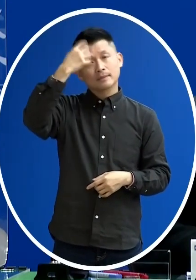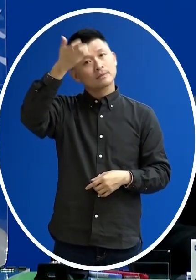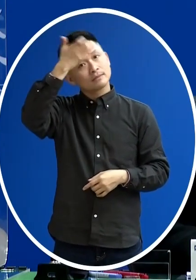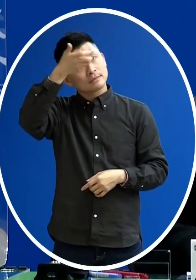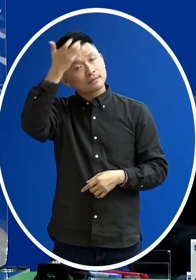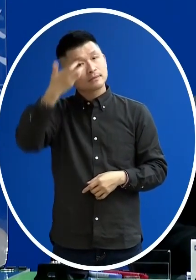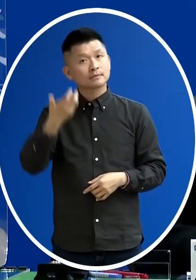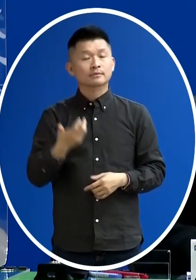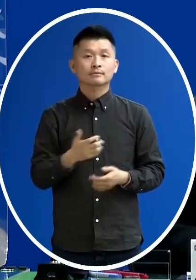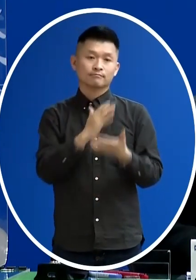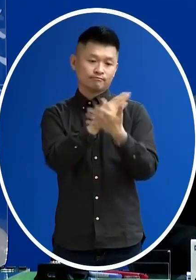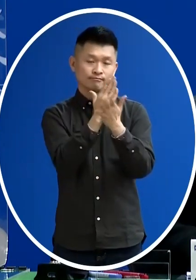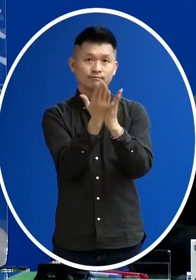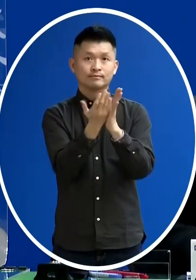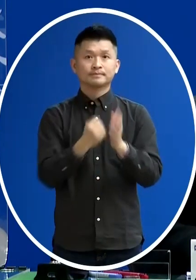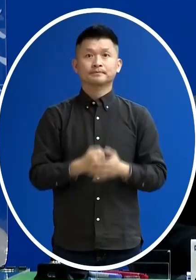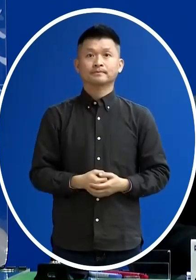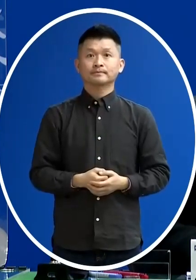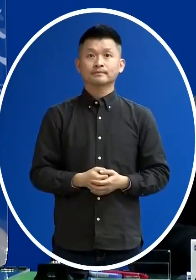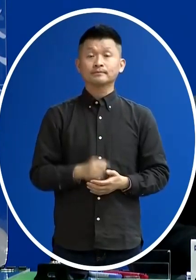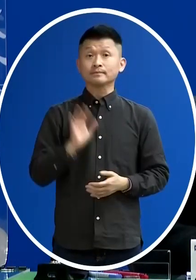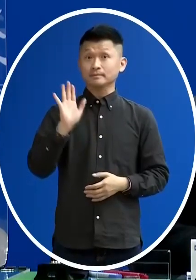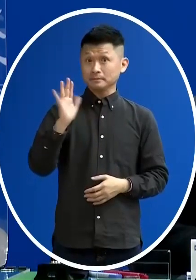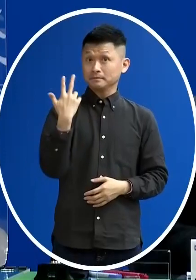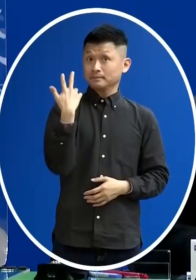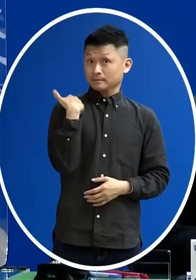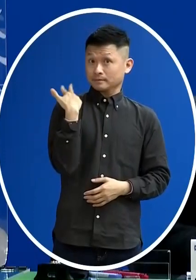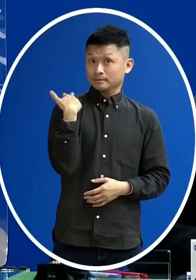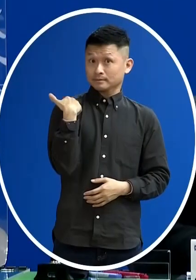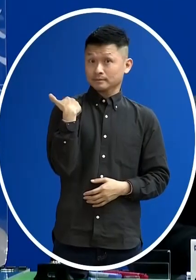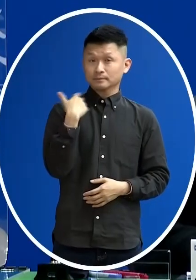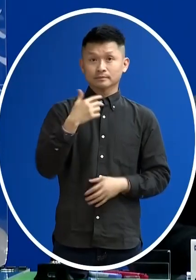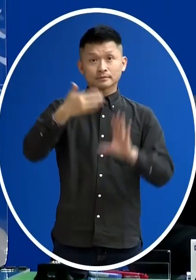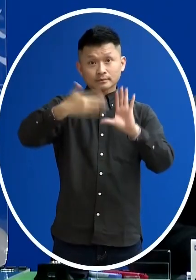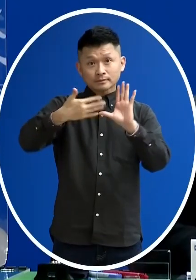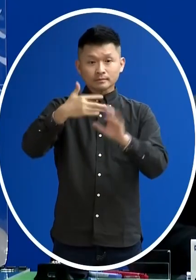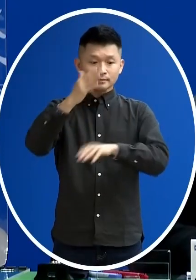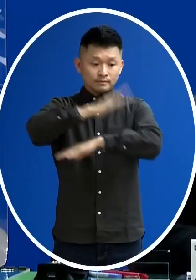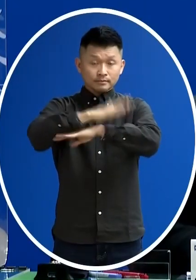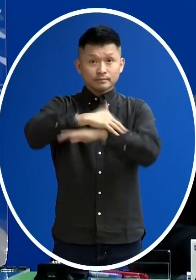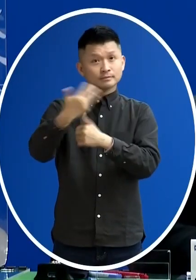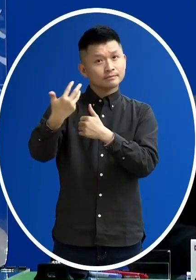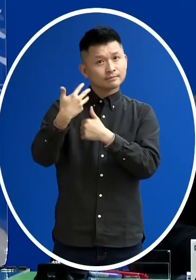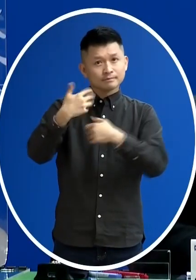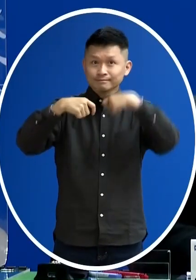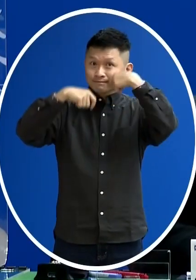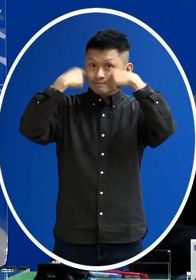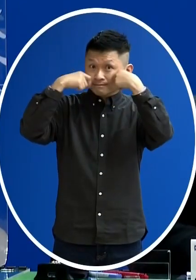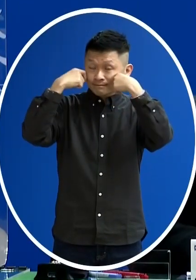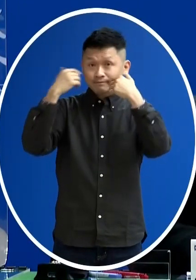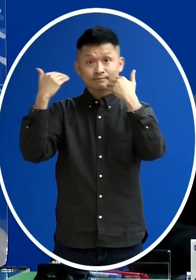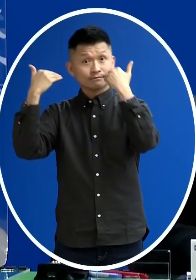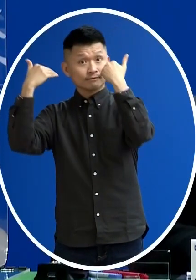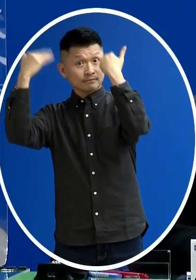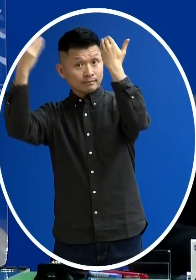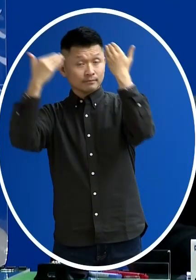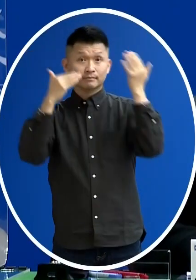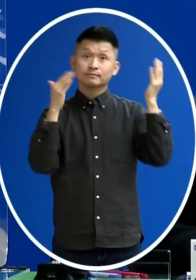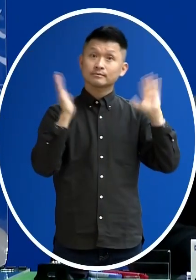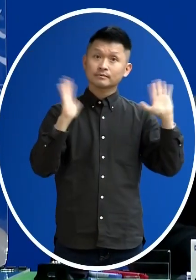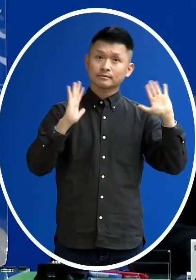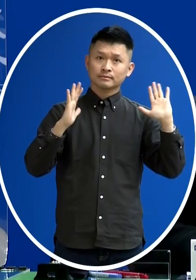烧不过就是上一周也有这个媒体朋友有兴趣想要了解，就是说大人跟小孩会不会